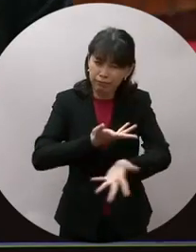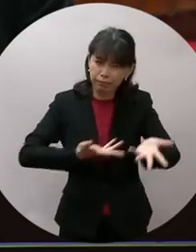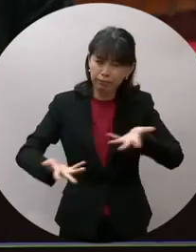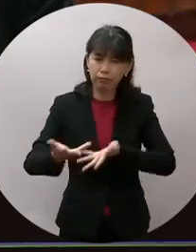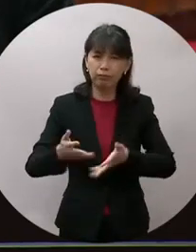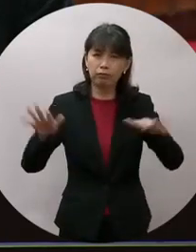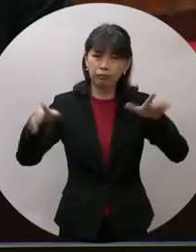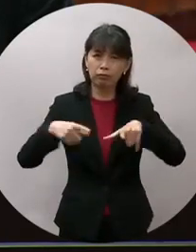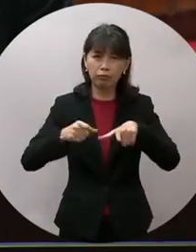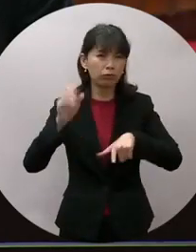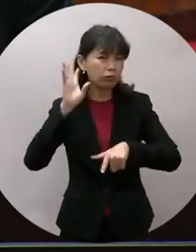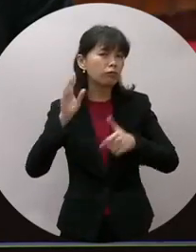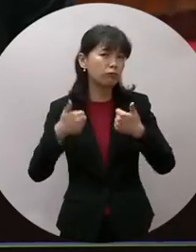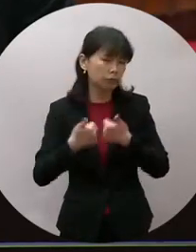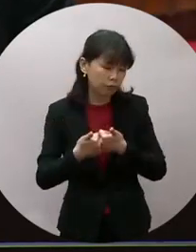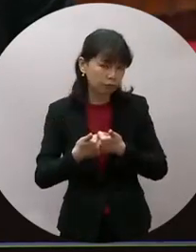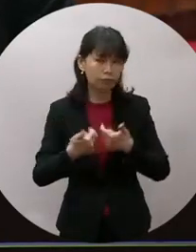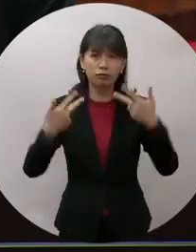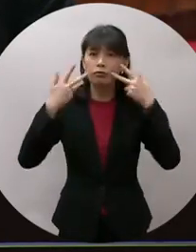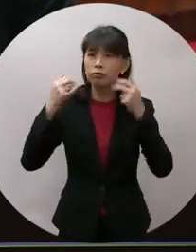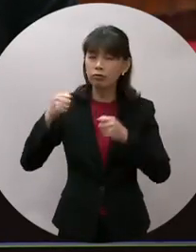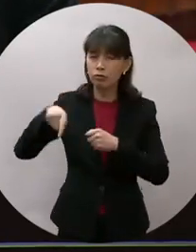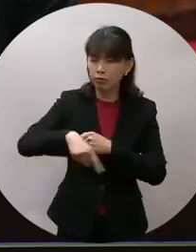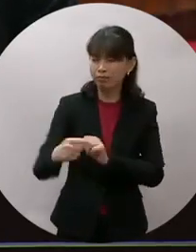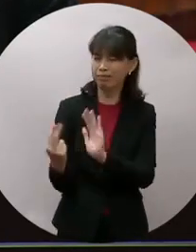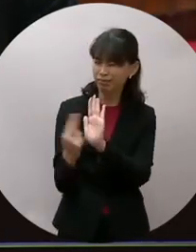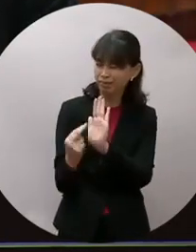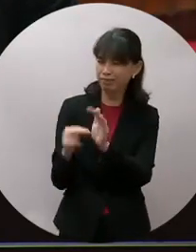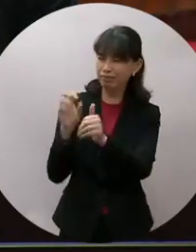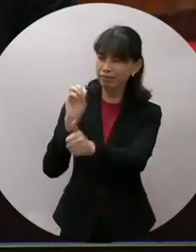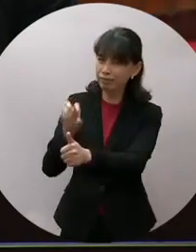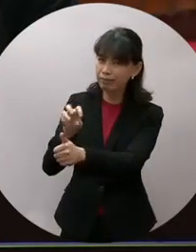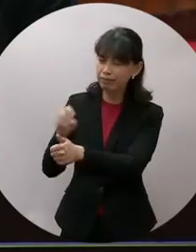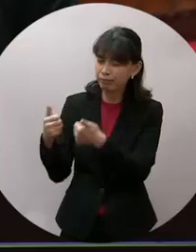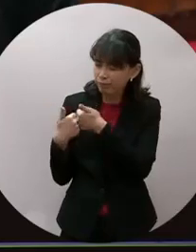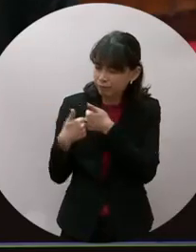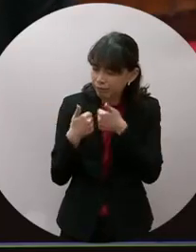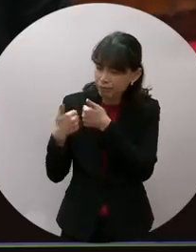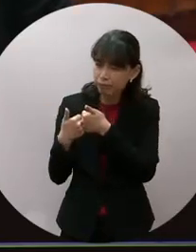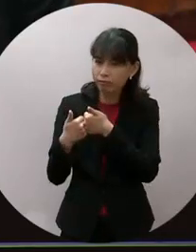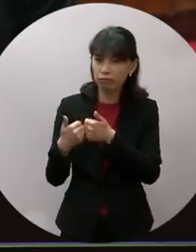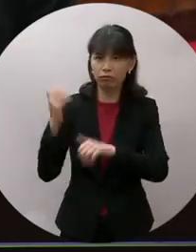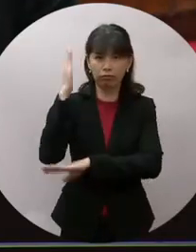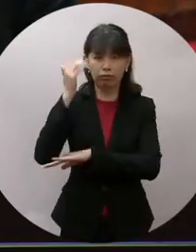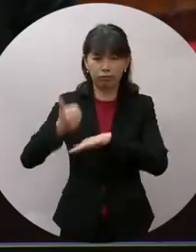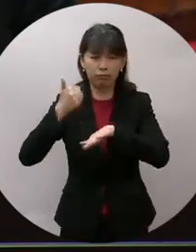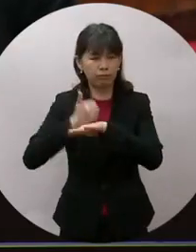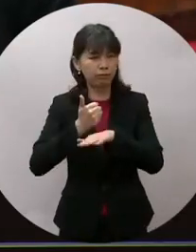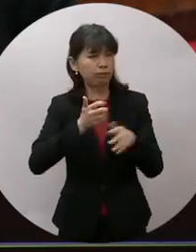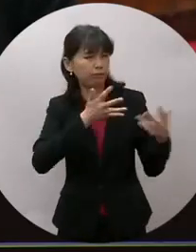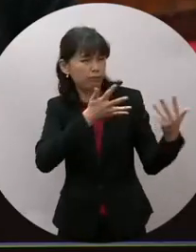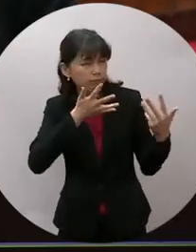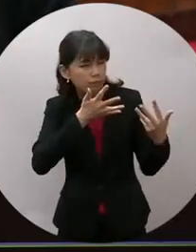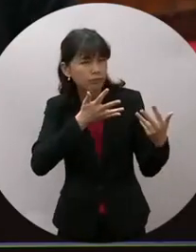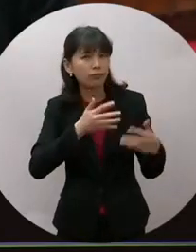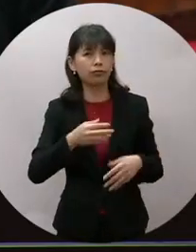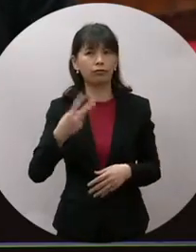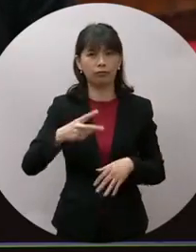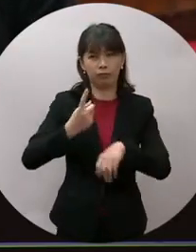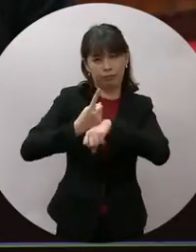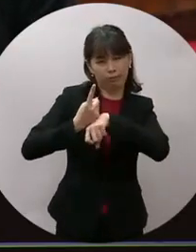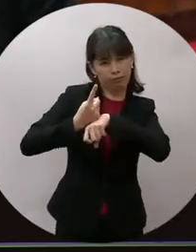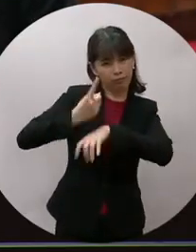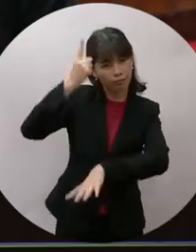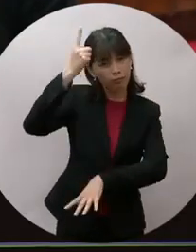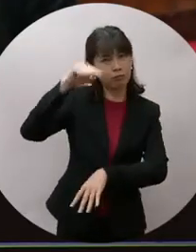听会，我们也到部落去开了很多的会议，我们也上质询台质询，我们也做了很多太空产